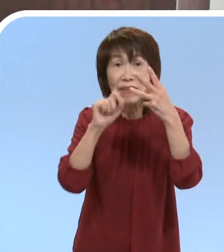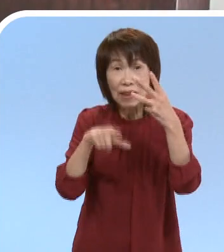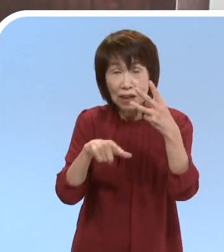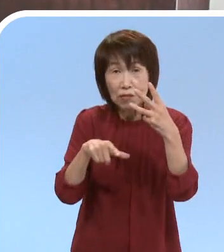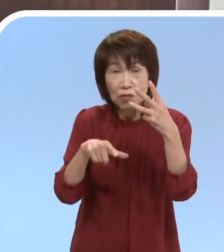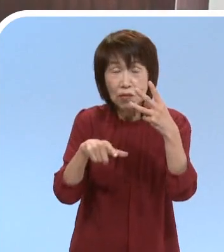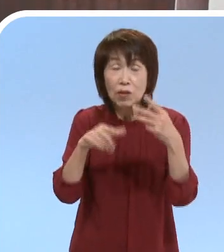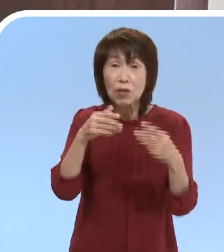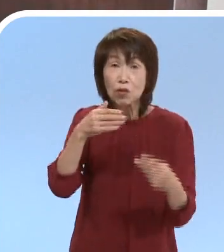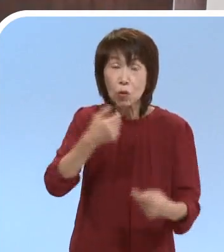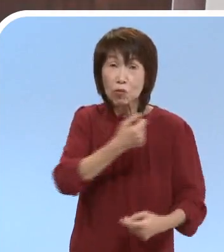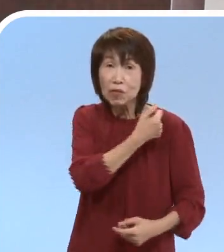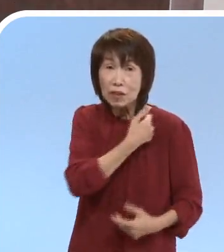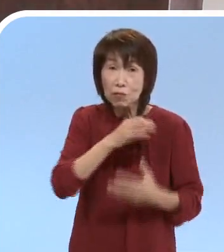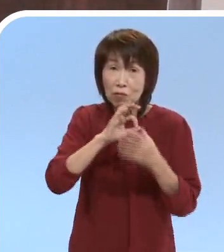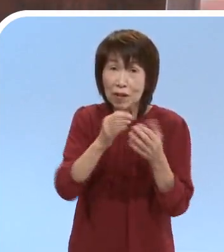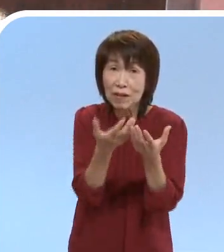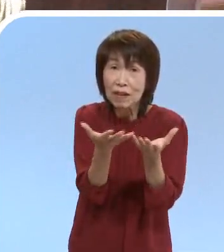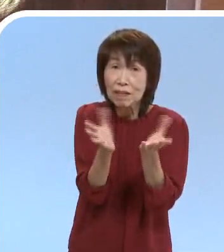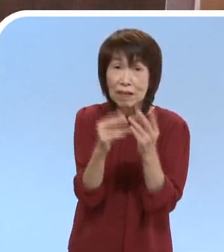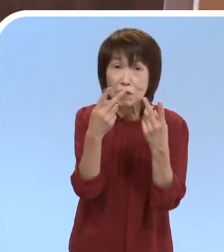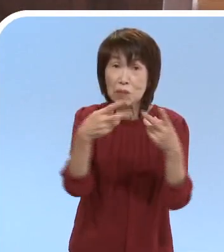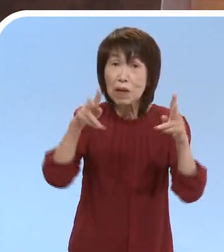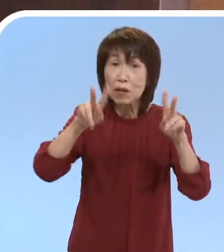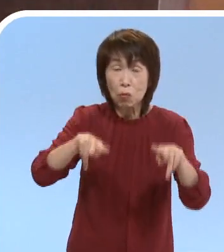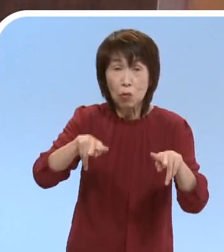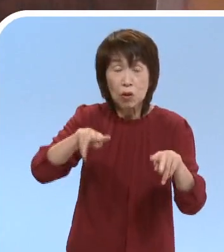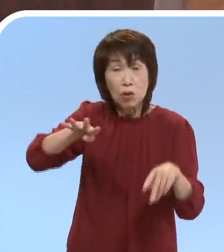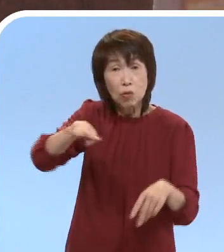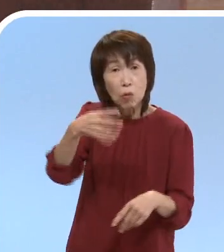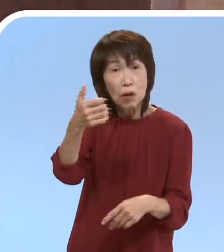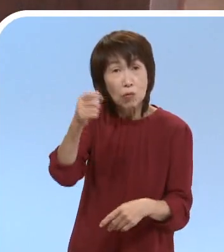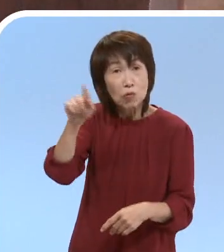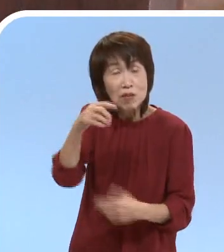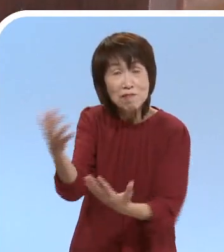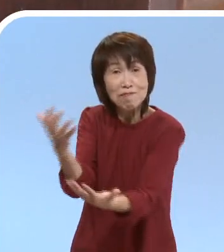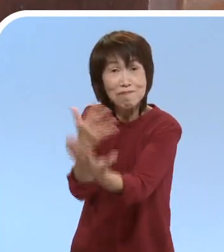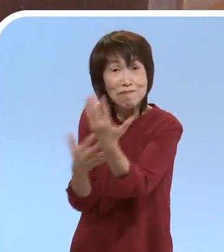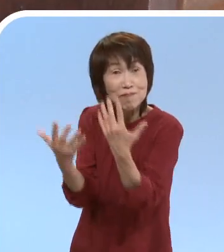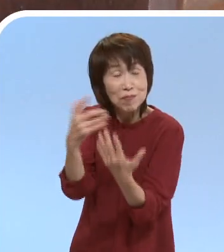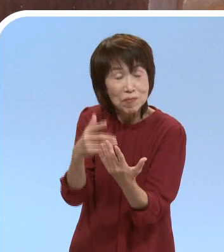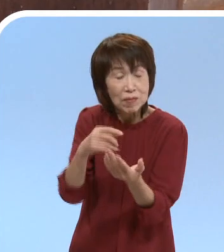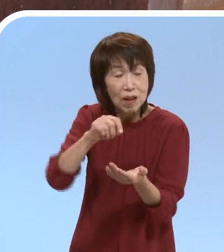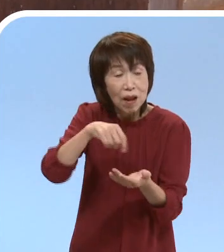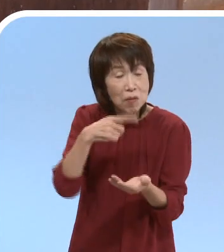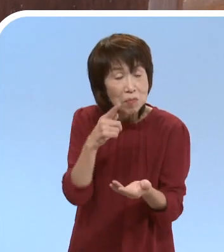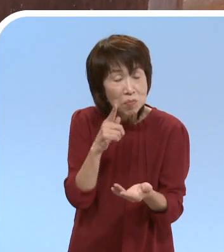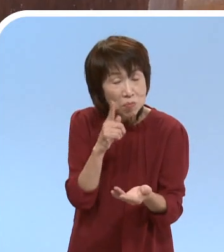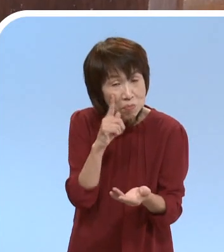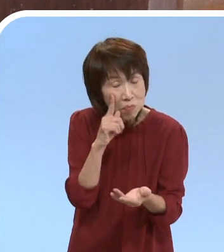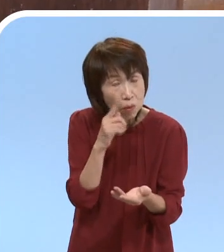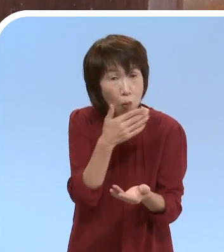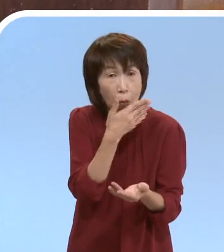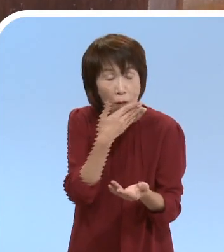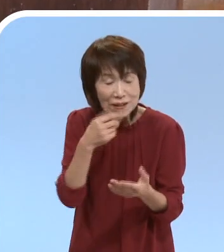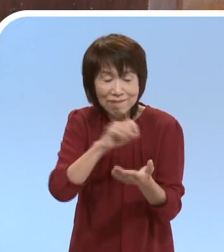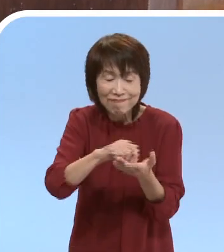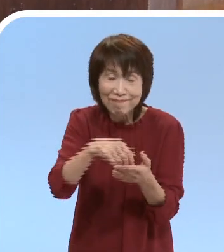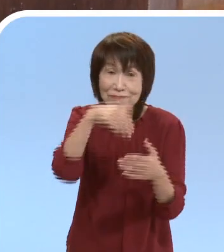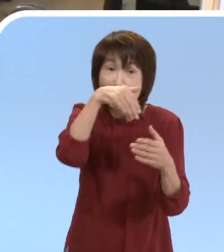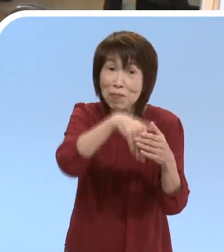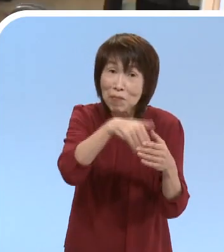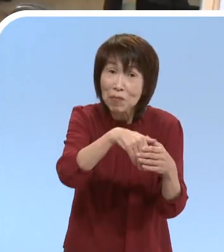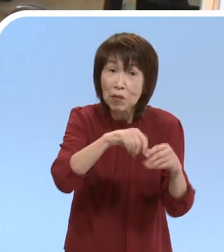肉関連団体のイベントでおよそ450人の来場者が試食して投票した結果、なんと1位